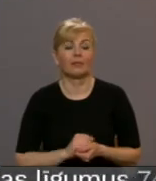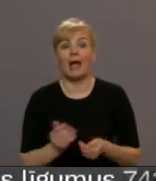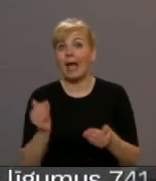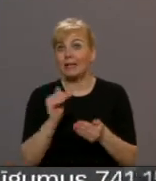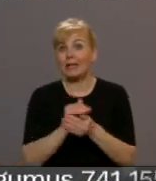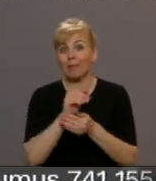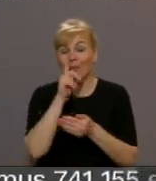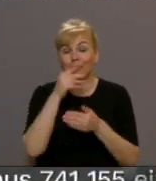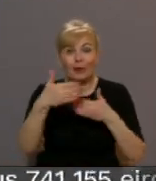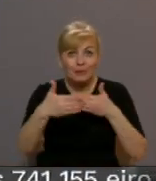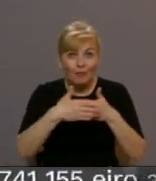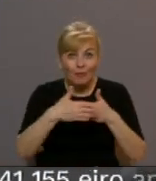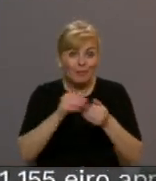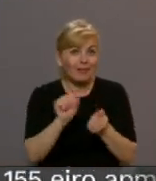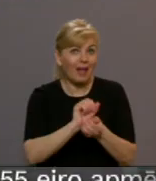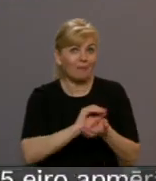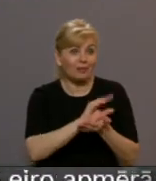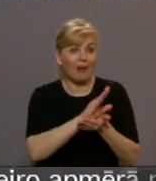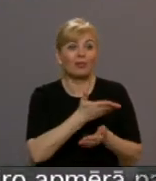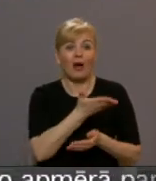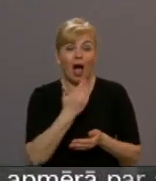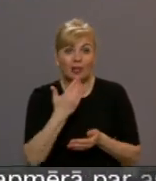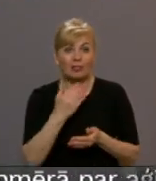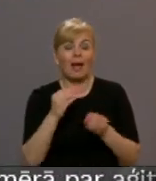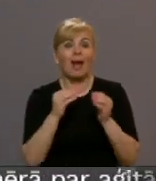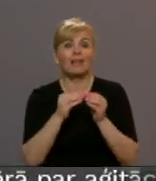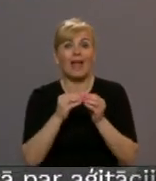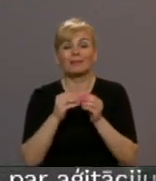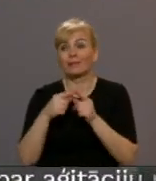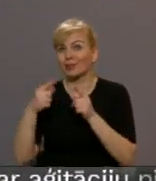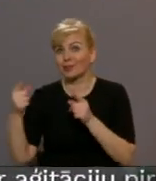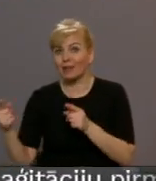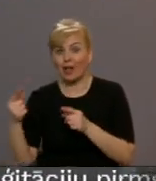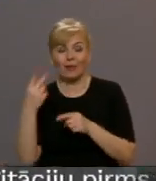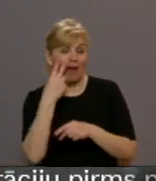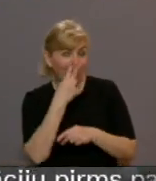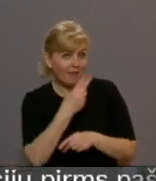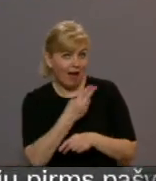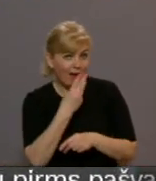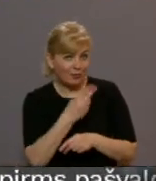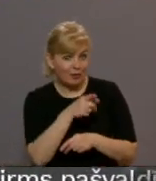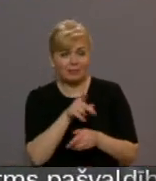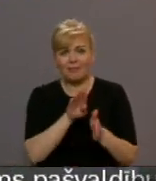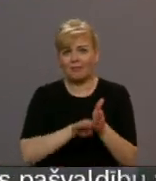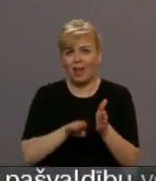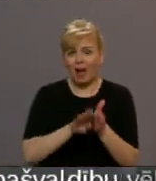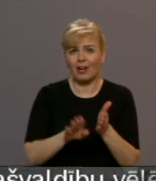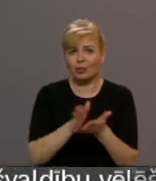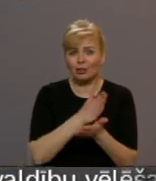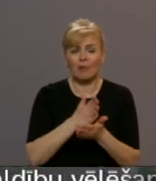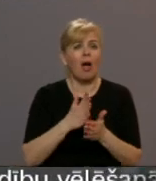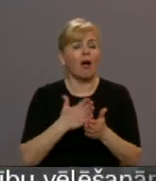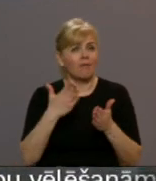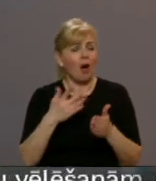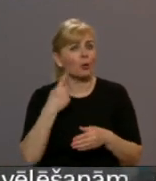Iepazīt putnus tūplānā Latvijas dabas fonds aicina jau 10. Sezonu. Vērojot pat šķietami parastas sugas, var uzzināt